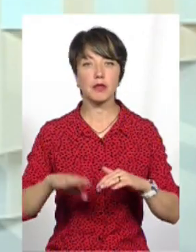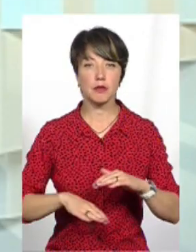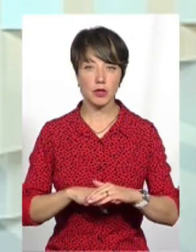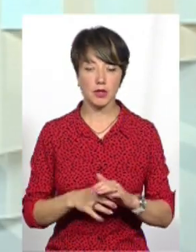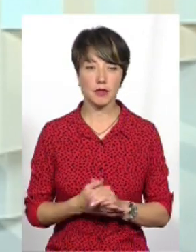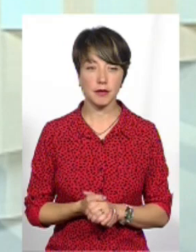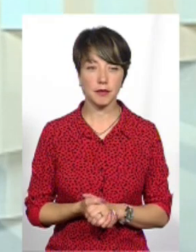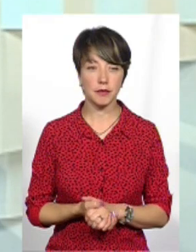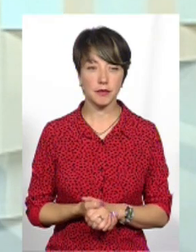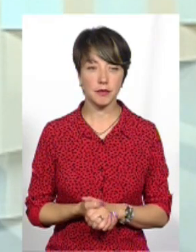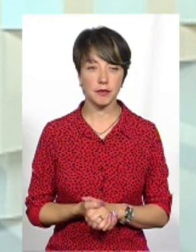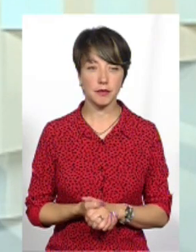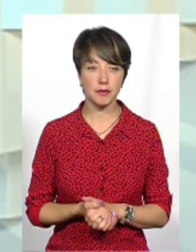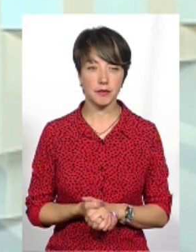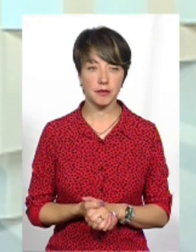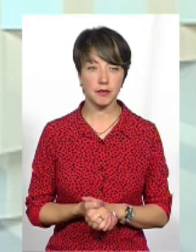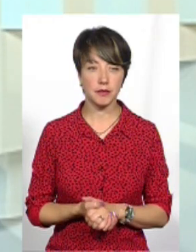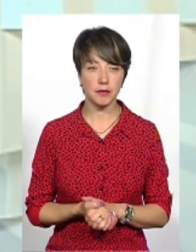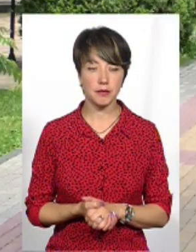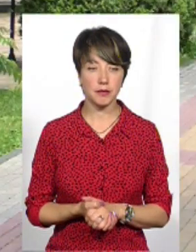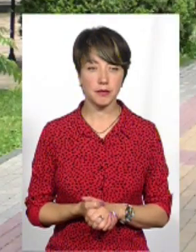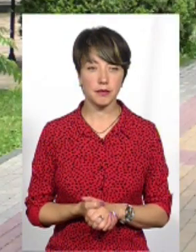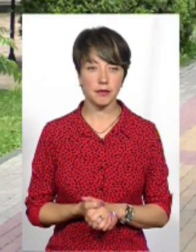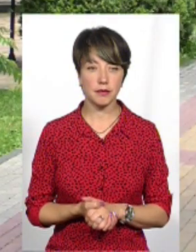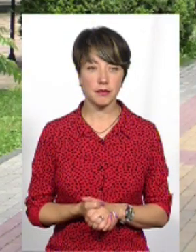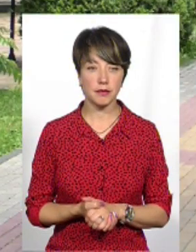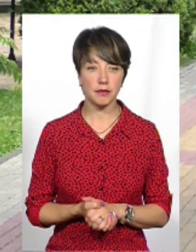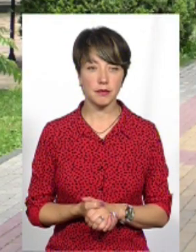Кам'янця-Подільського від громадської діячки Валентини Магелат. Прошу.